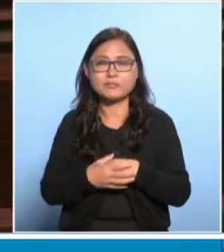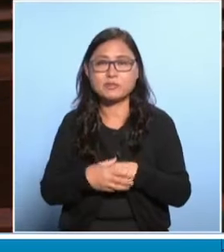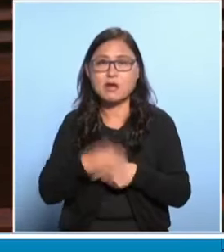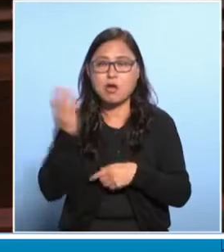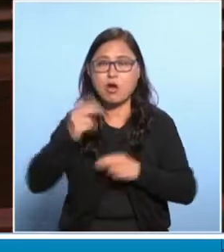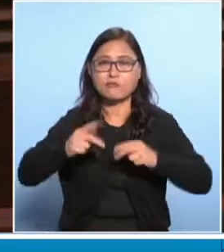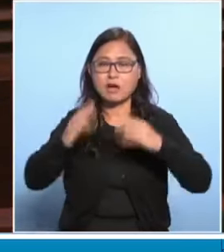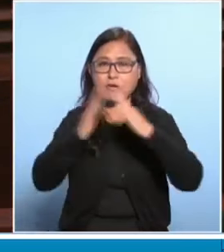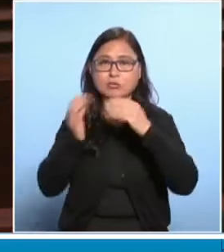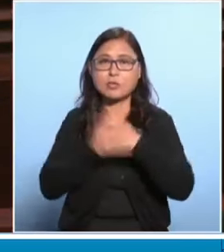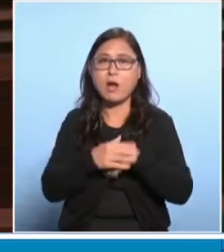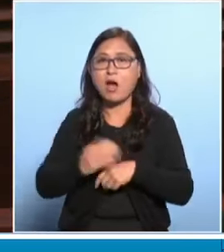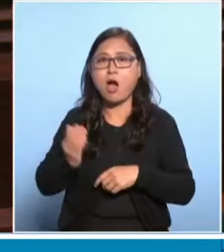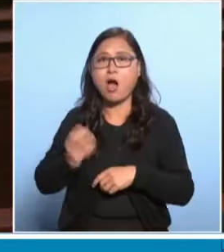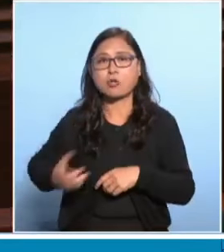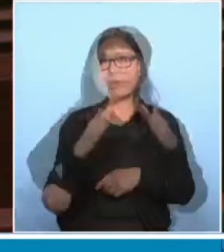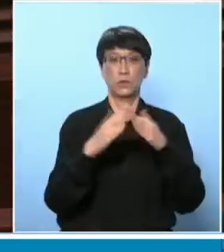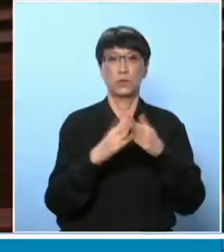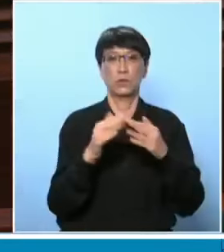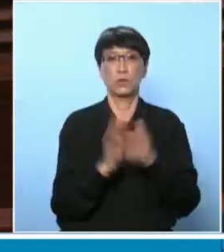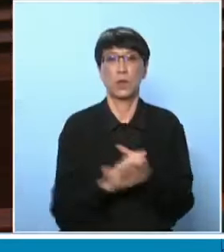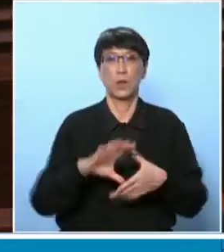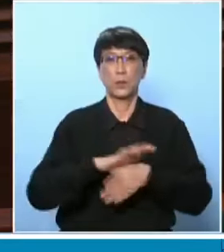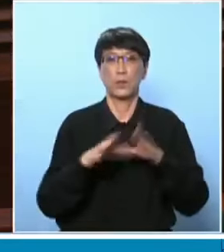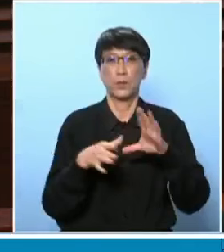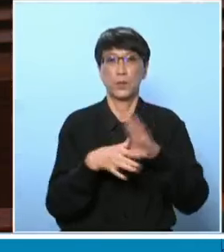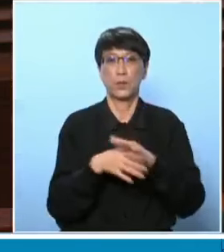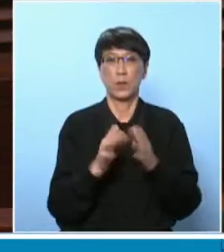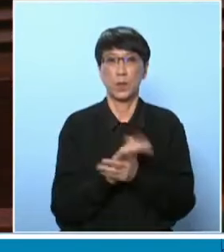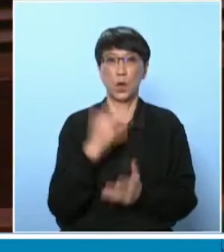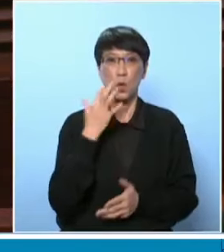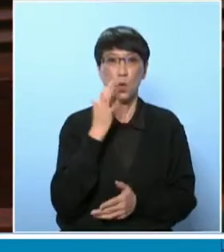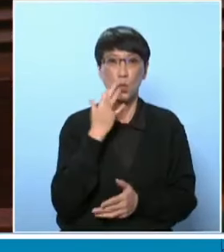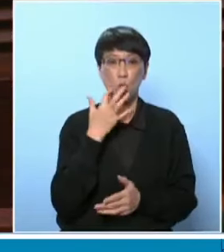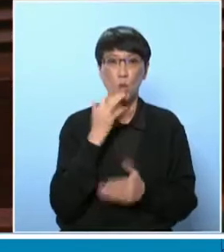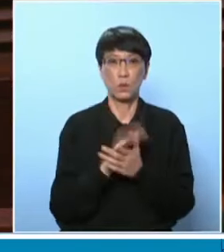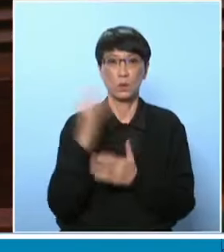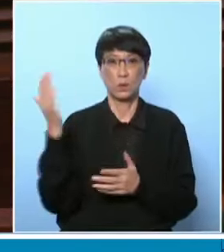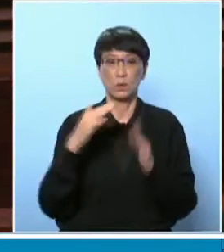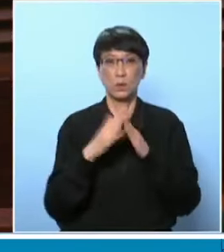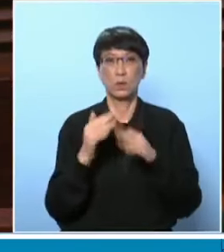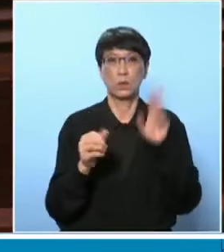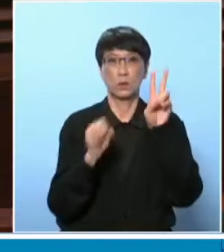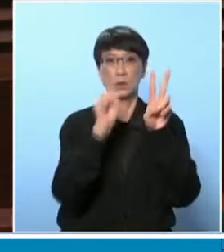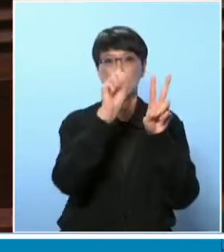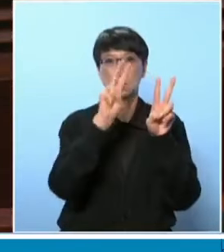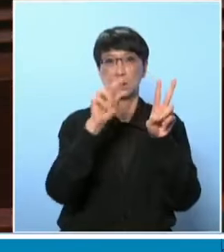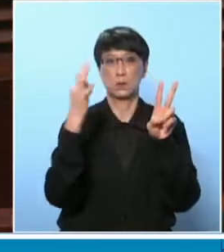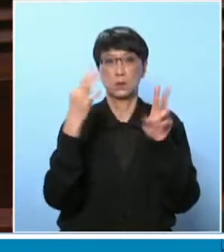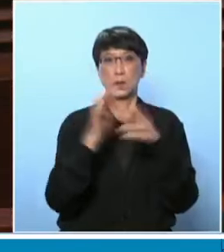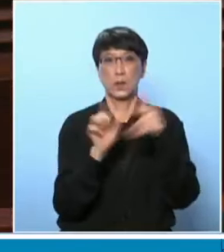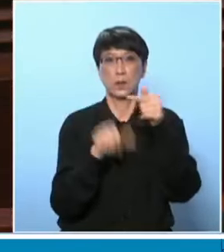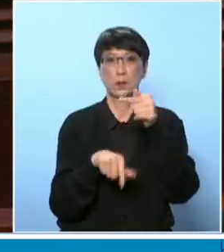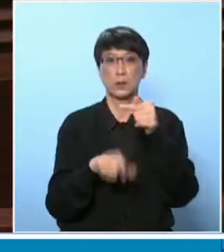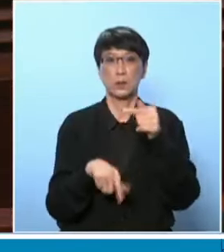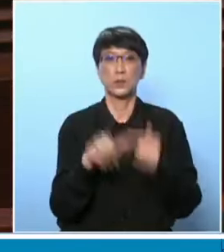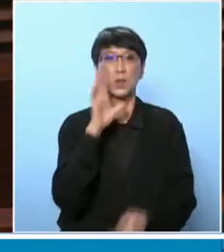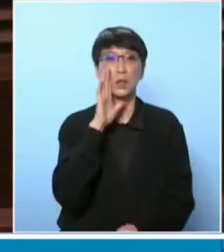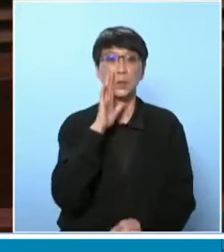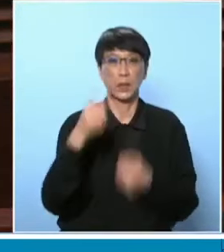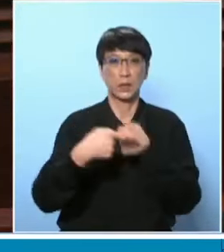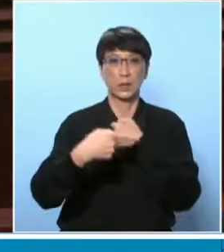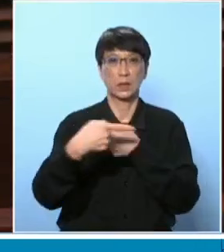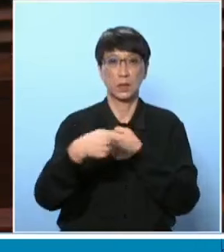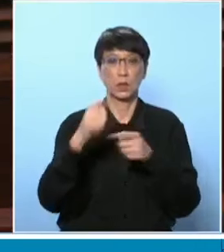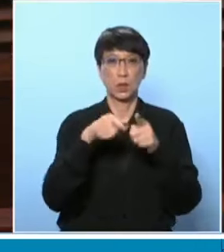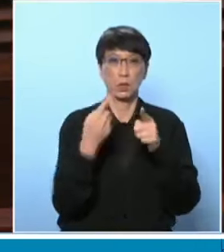局聯同廣東省文化和旅遊廳和澳門旅遊局在2023年10月在泰國曼谷舉行首個